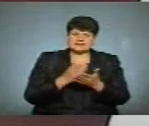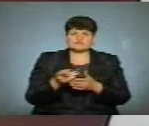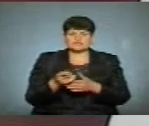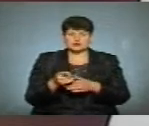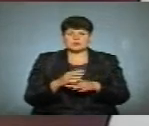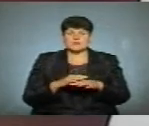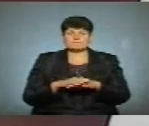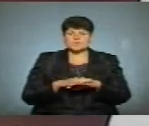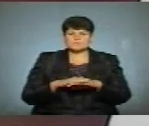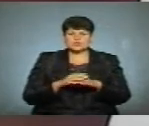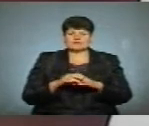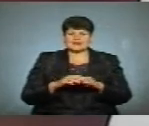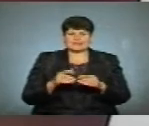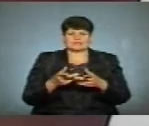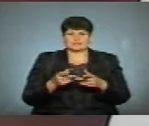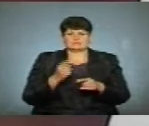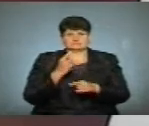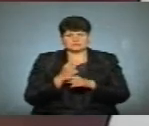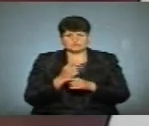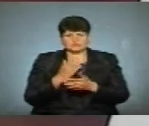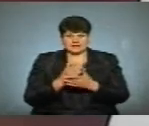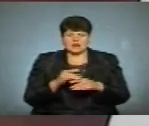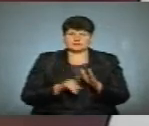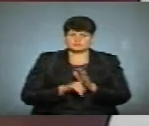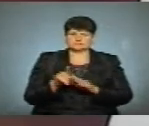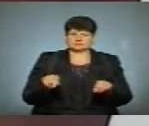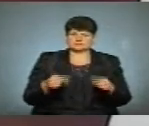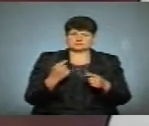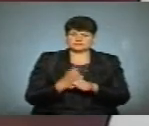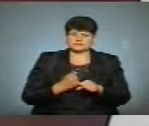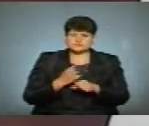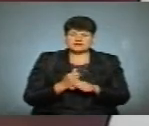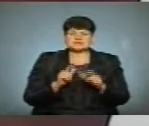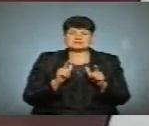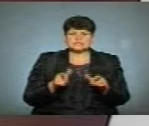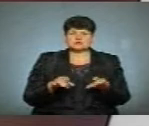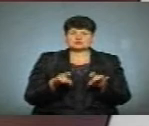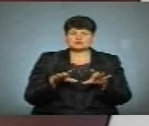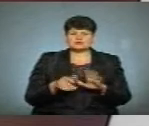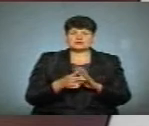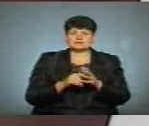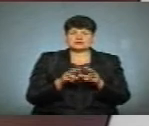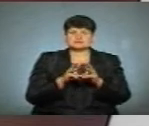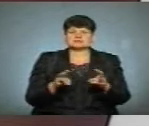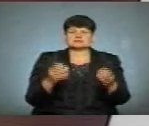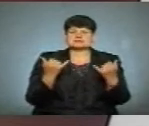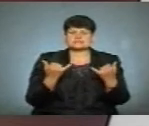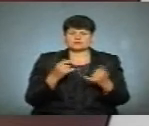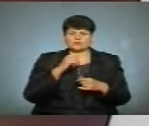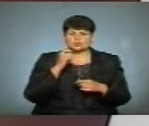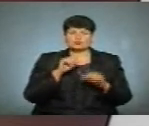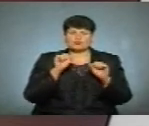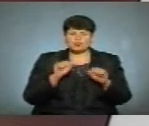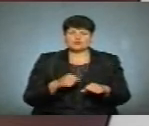промислові ринки, які попри заборону уряду відновили свою роботу. Нагадаю, згідно з постановою Кабміну, наразі в Україні